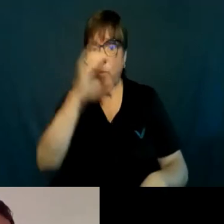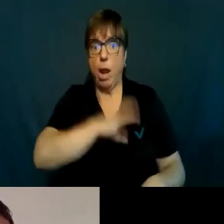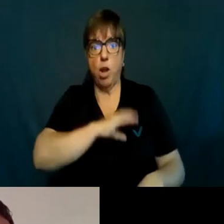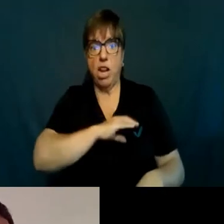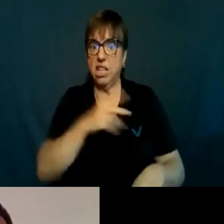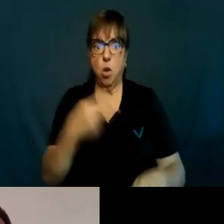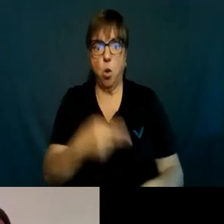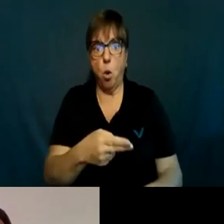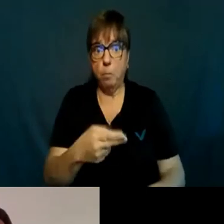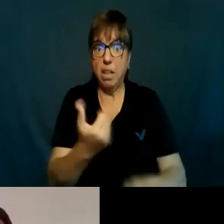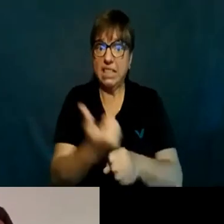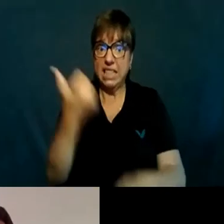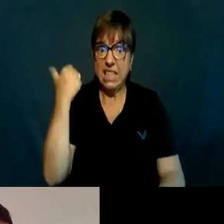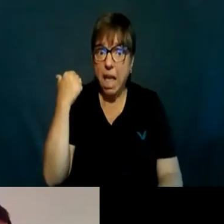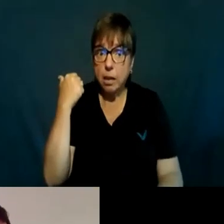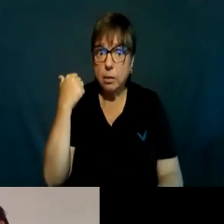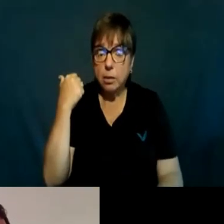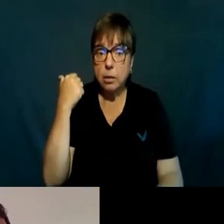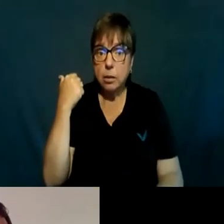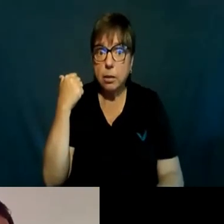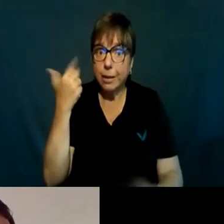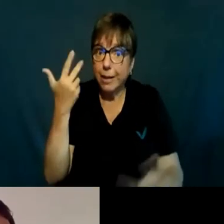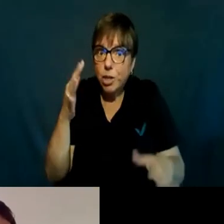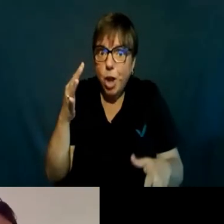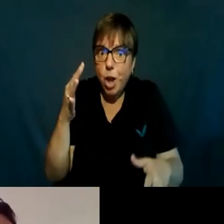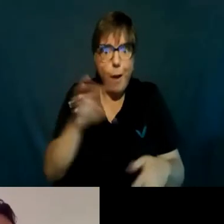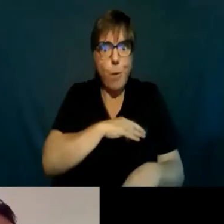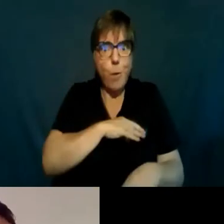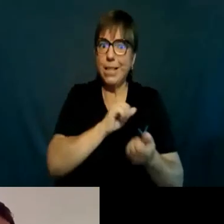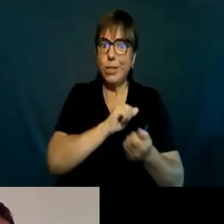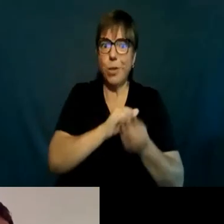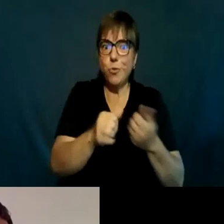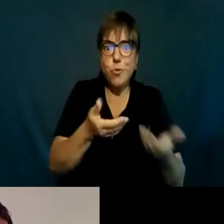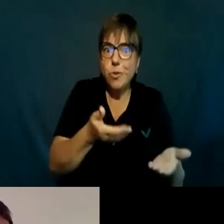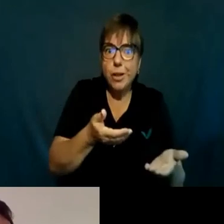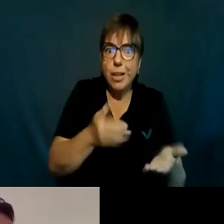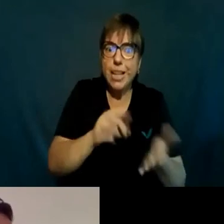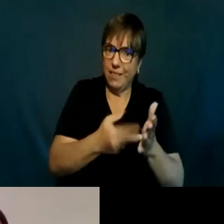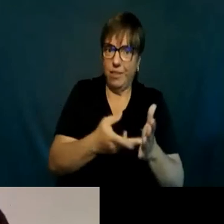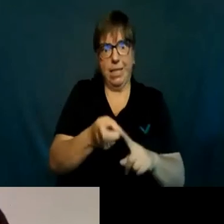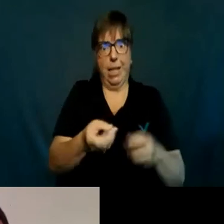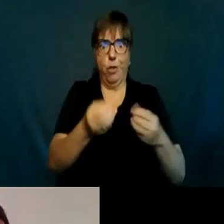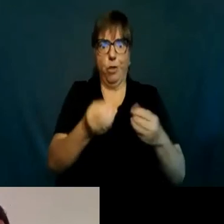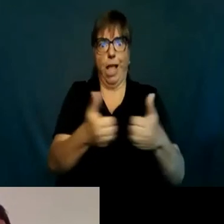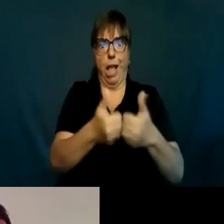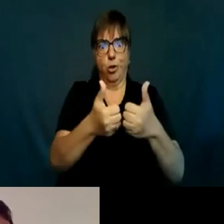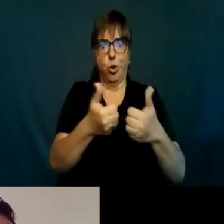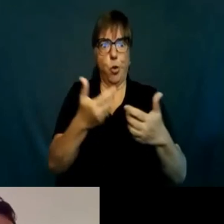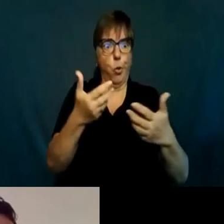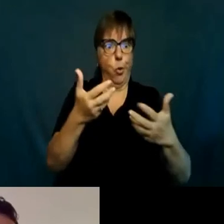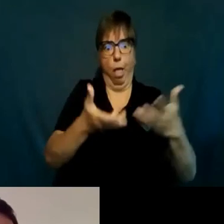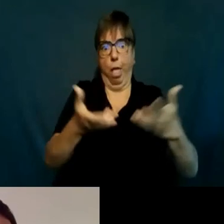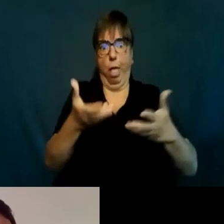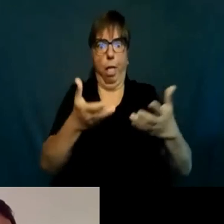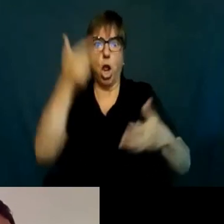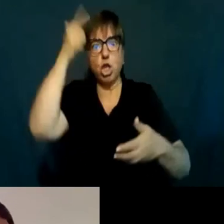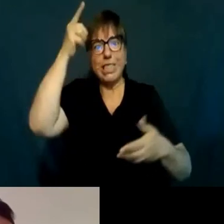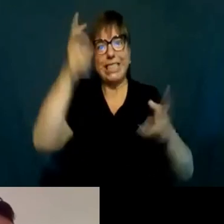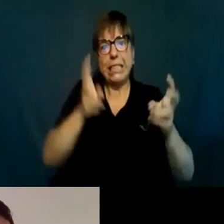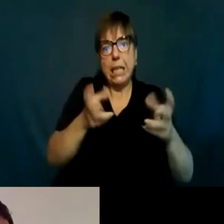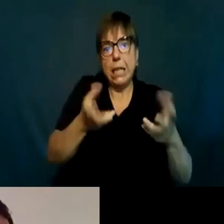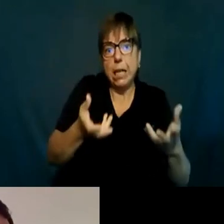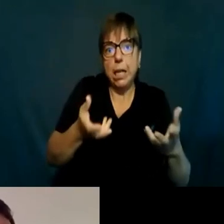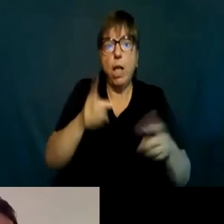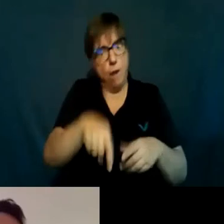d'une dizaine d'années. Donc, ça pose des enjeux logistiques autrement plus complexes. Il a fallu que cette communauté-là